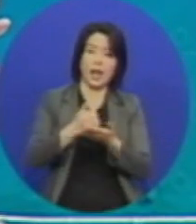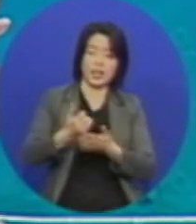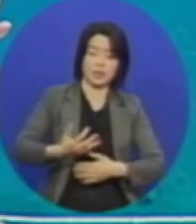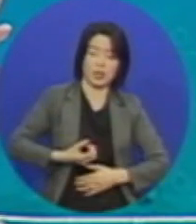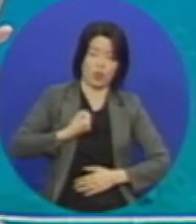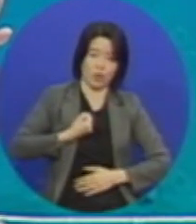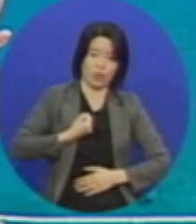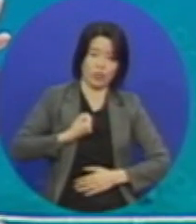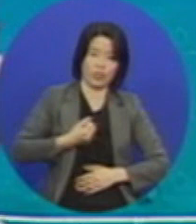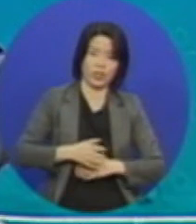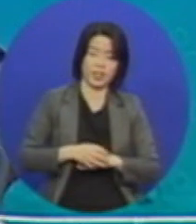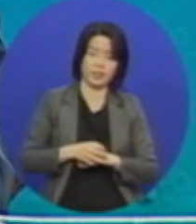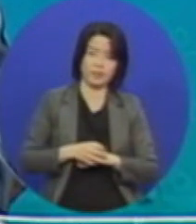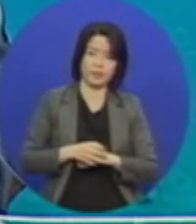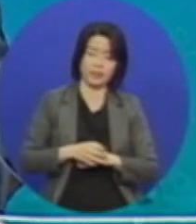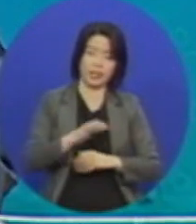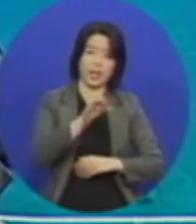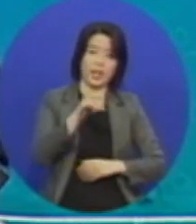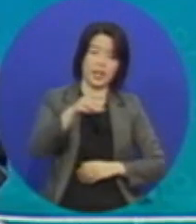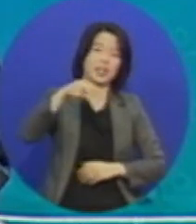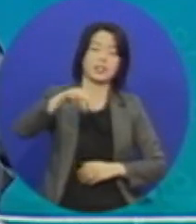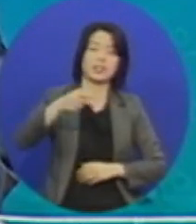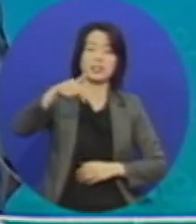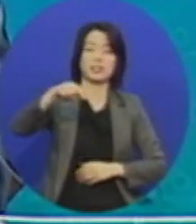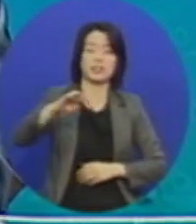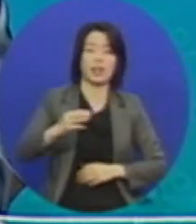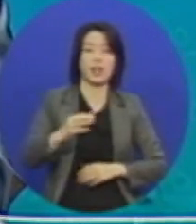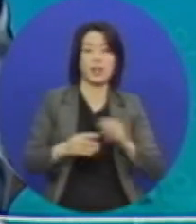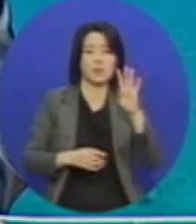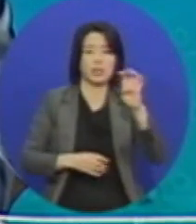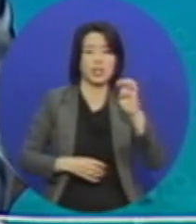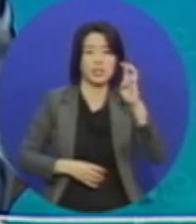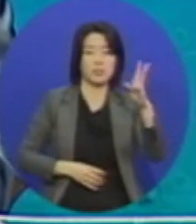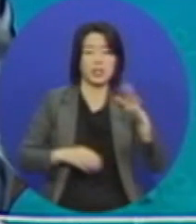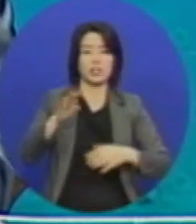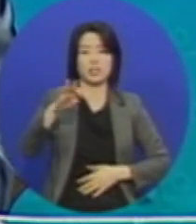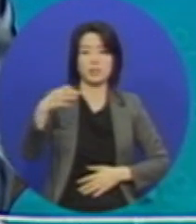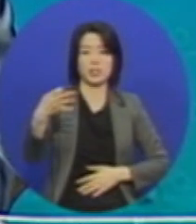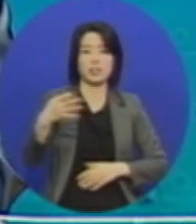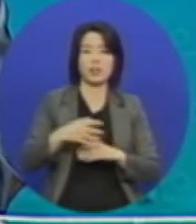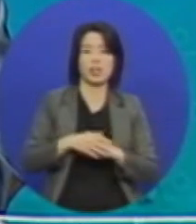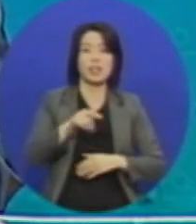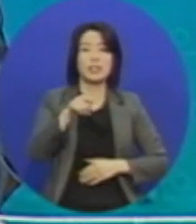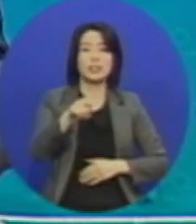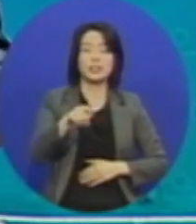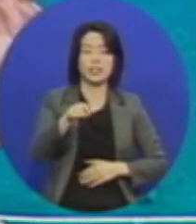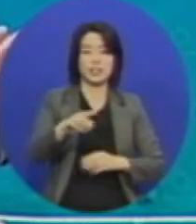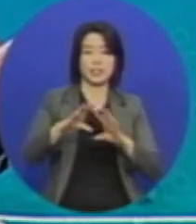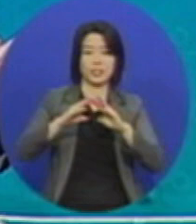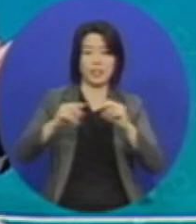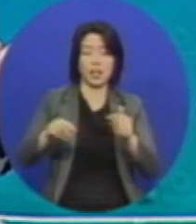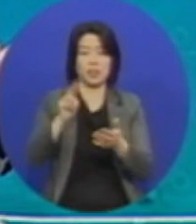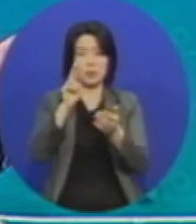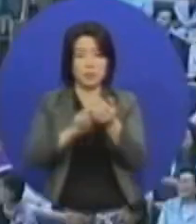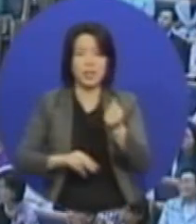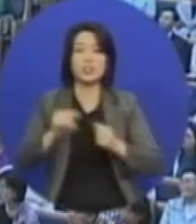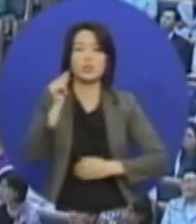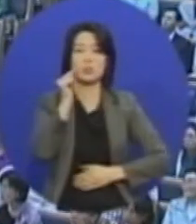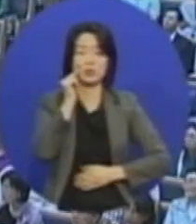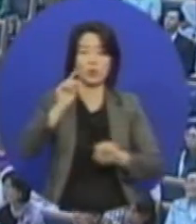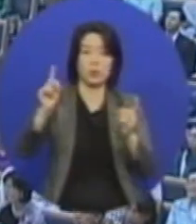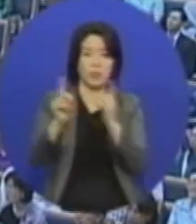뜻이에요 예 숙여서 4 18장 14절 말씀에 보면 그들이 그 땅을 팔지도 못하며